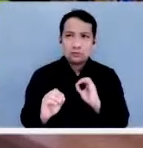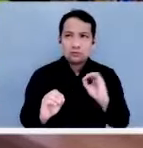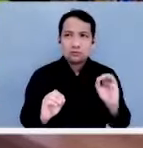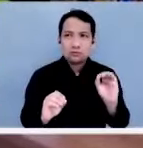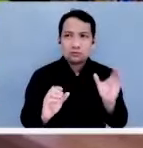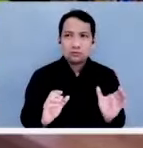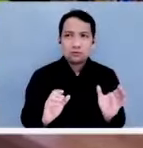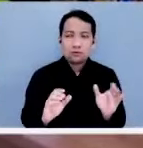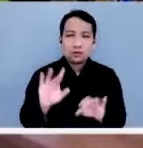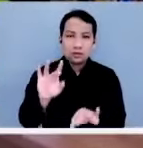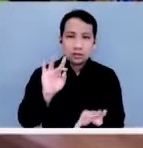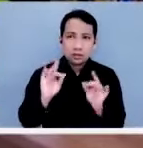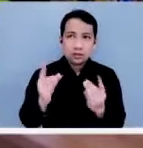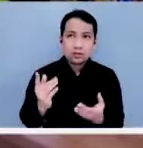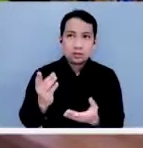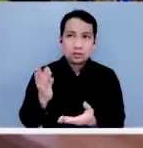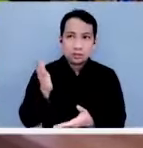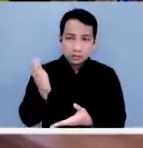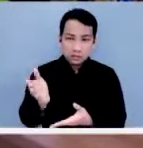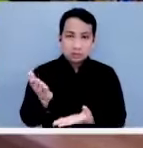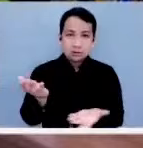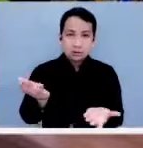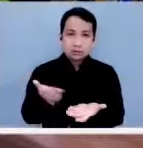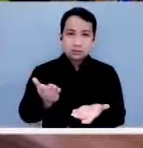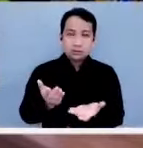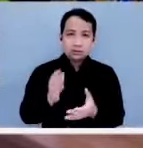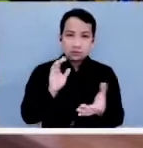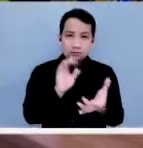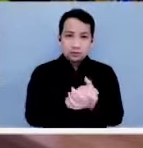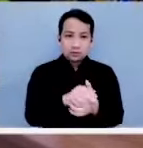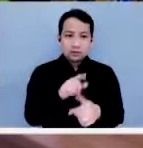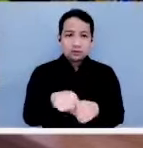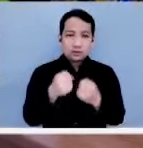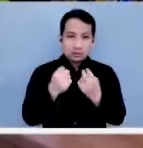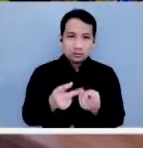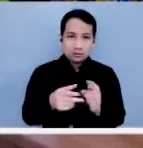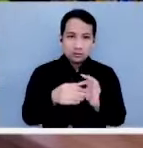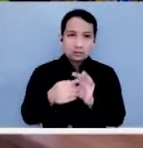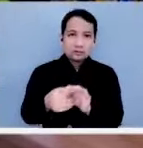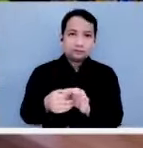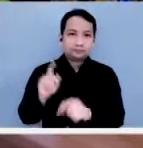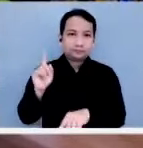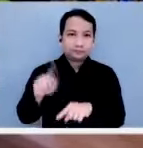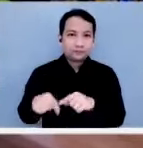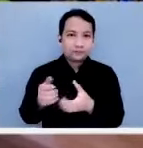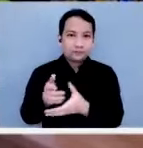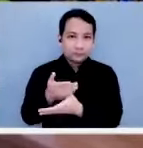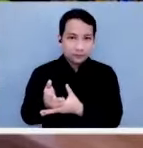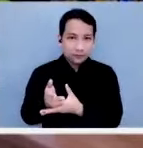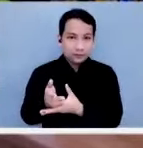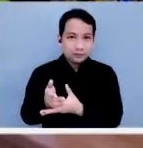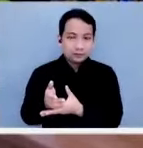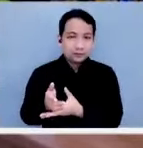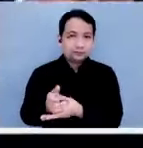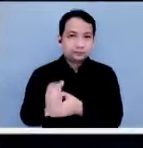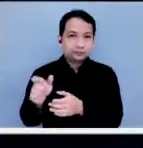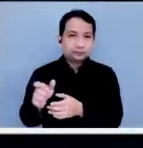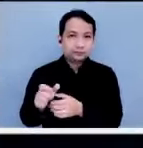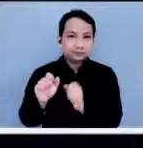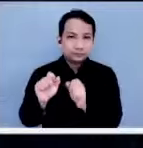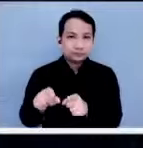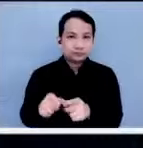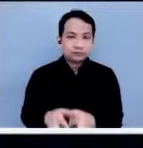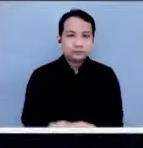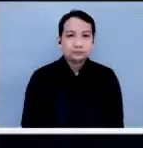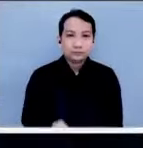option na ito ay naroroon sa asawa o live-in partner na hindi nabigyan ng share sa nasabing bentahan. Kung kayo po